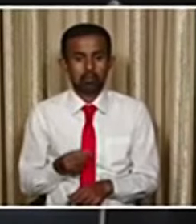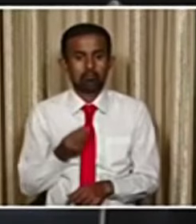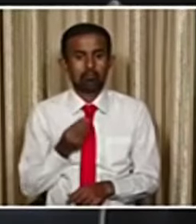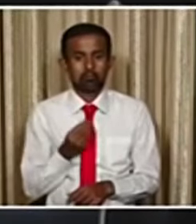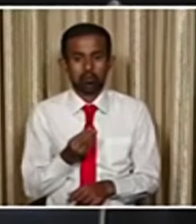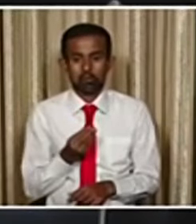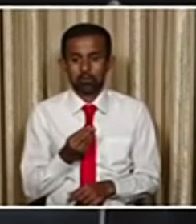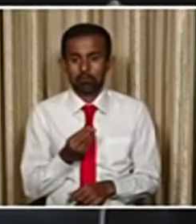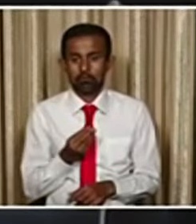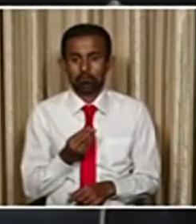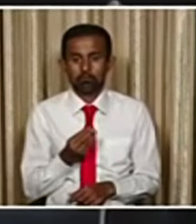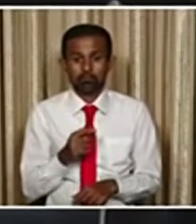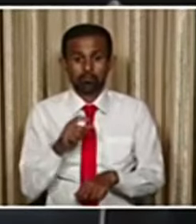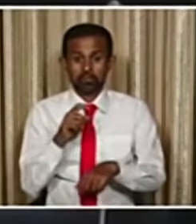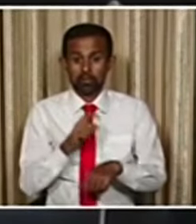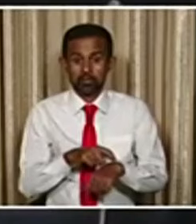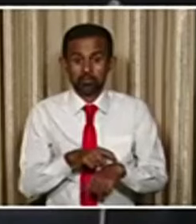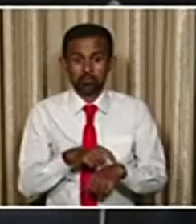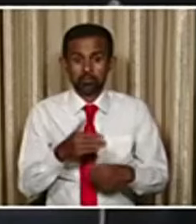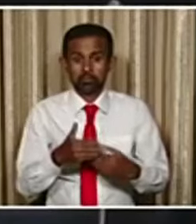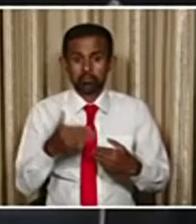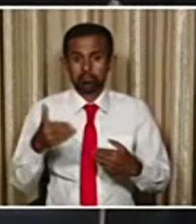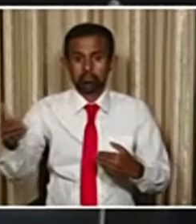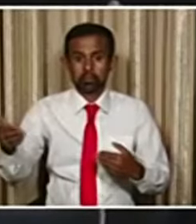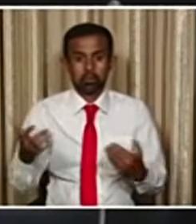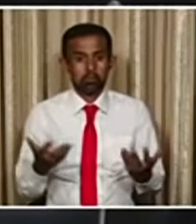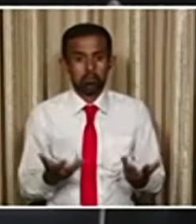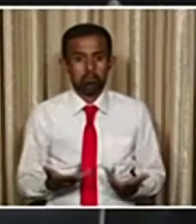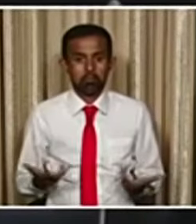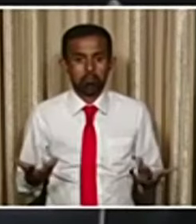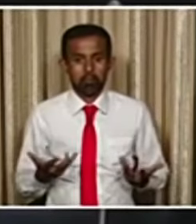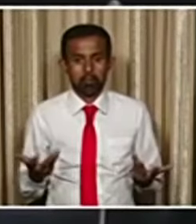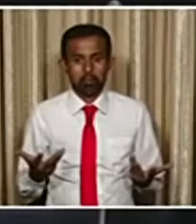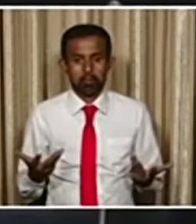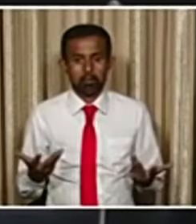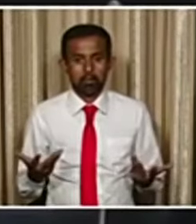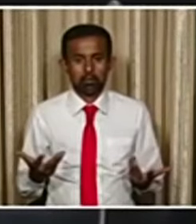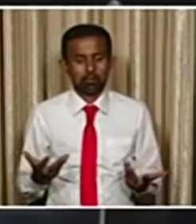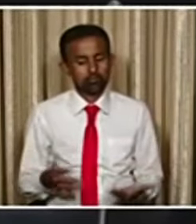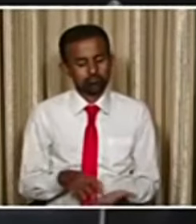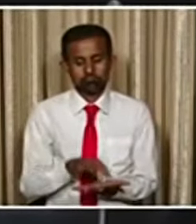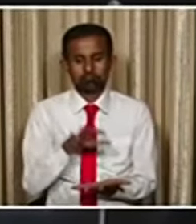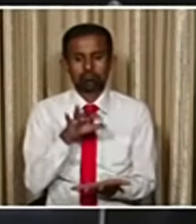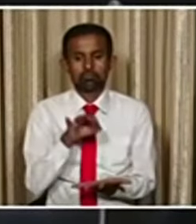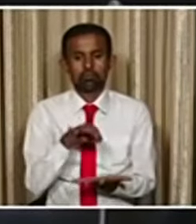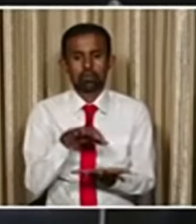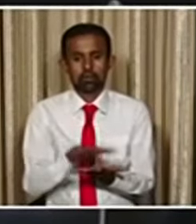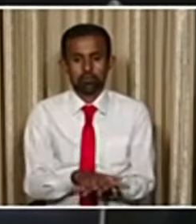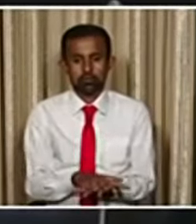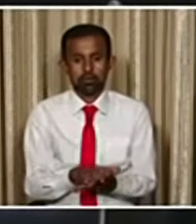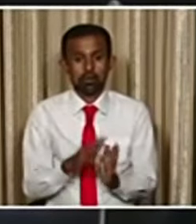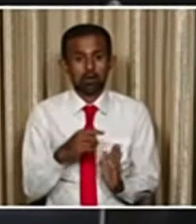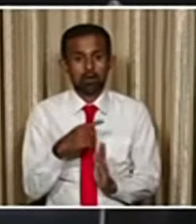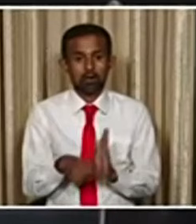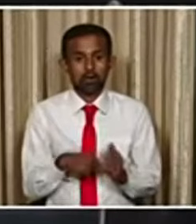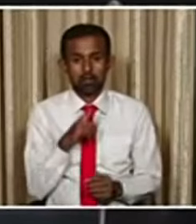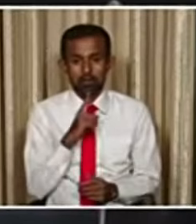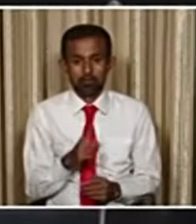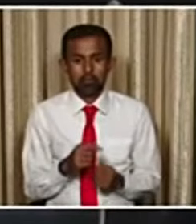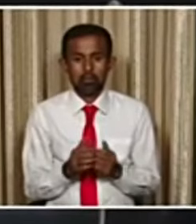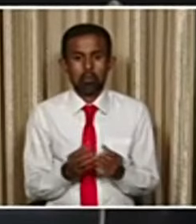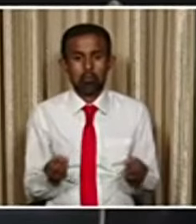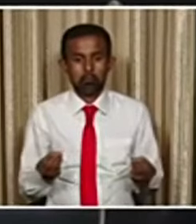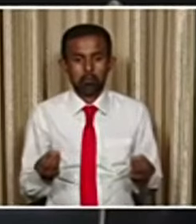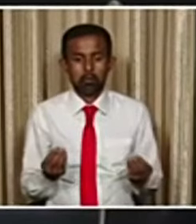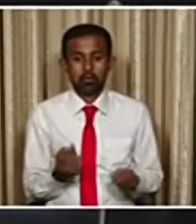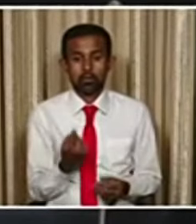ಕೇಳ ಹಬೈ ಕಾಲೆಯ ದೀರ್ಘಕರನ್ನಟ ಬ್ಯಾ ಏಕೆ ಕಥಾ ದೆಕಾಕ್ ನೆ ಶ್ರೀಲಂಕಾವ ಕೇಳ ಕೇನೆ ಮೊನ ಅಡುಪಾಡು